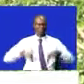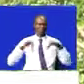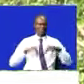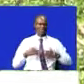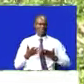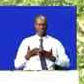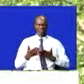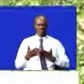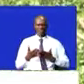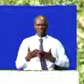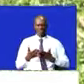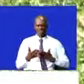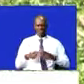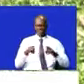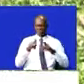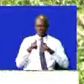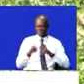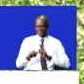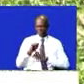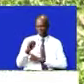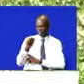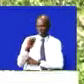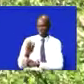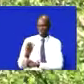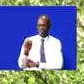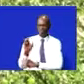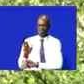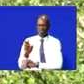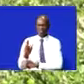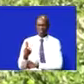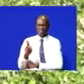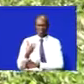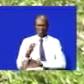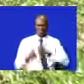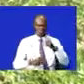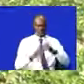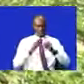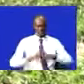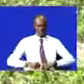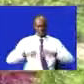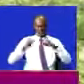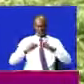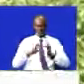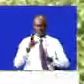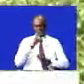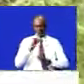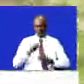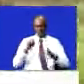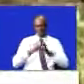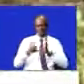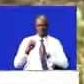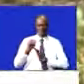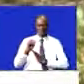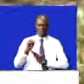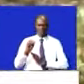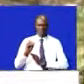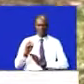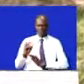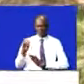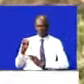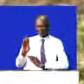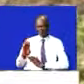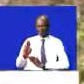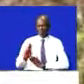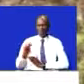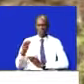pile. Isaac Odalo, achiel kuom jokombe mag nyumba kumi Obunga, lero midhiero ma gikalo e